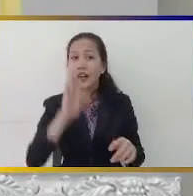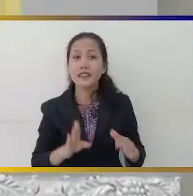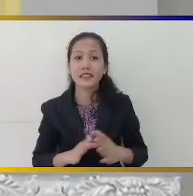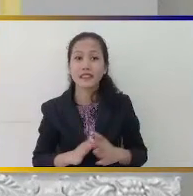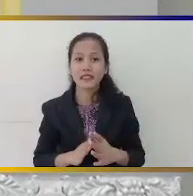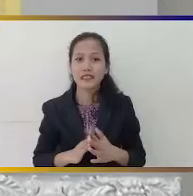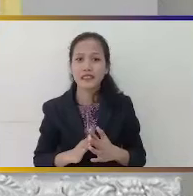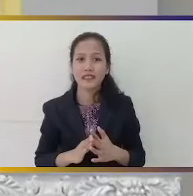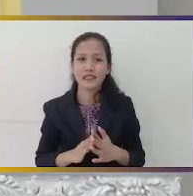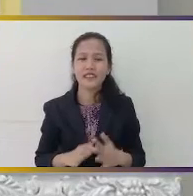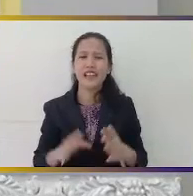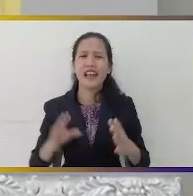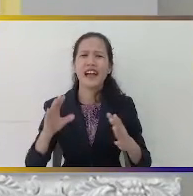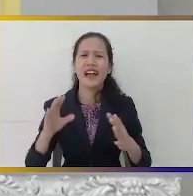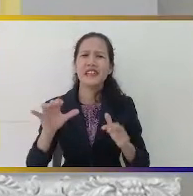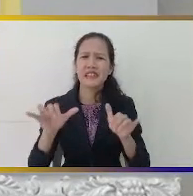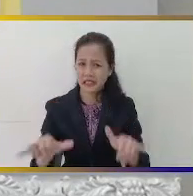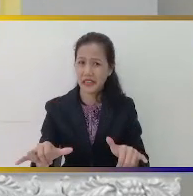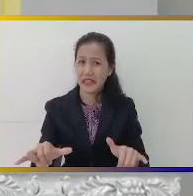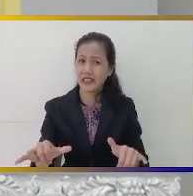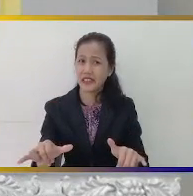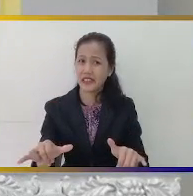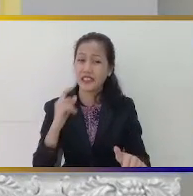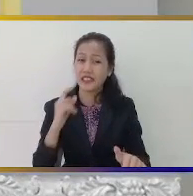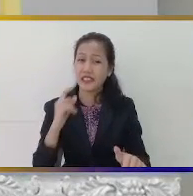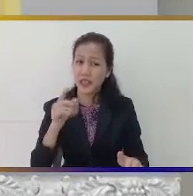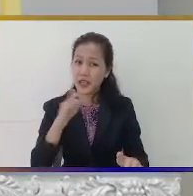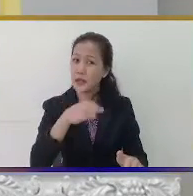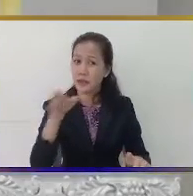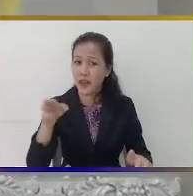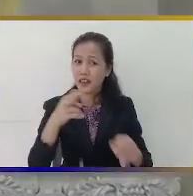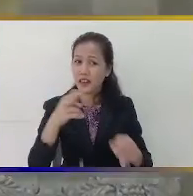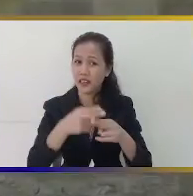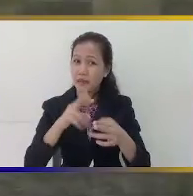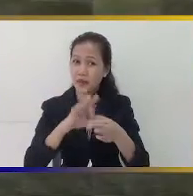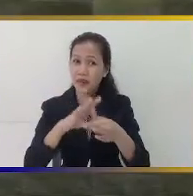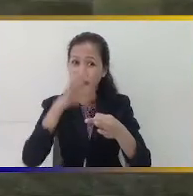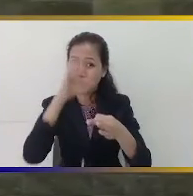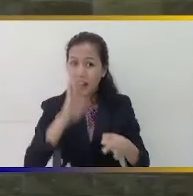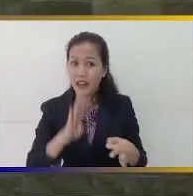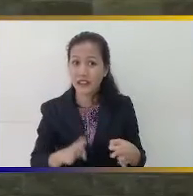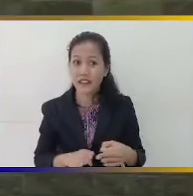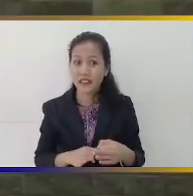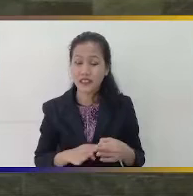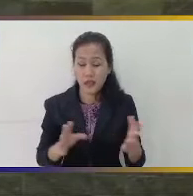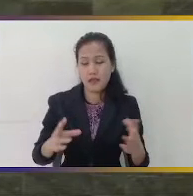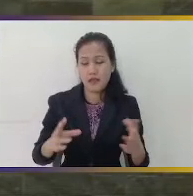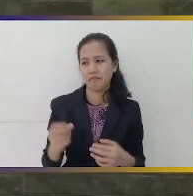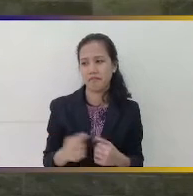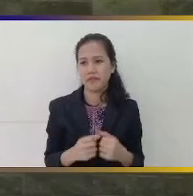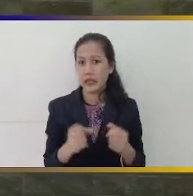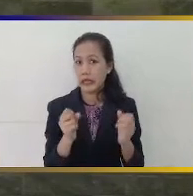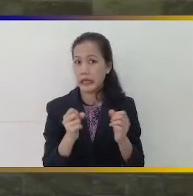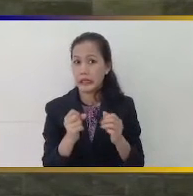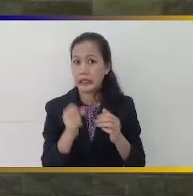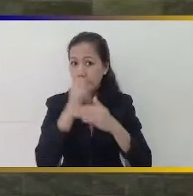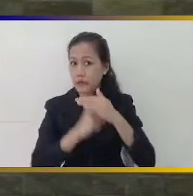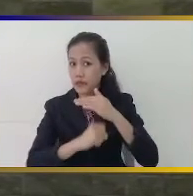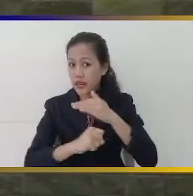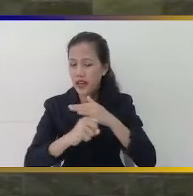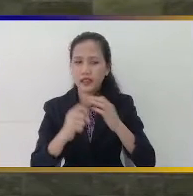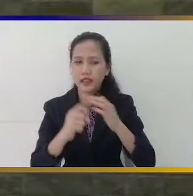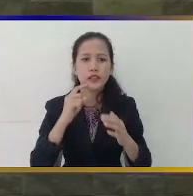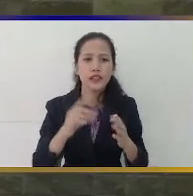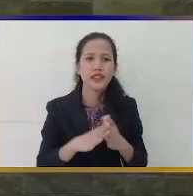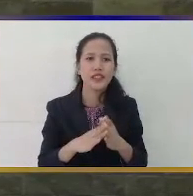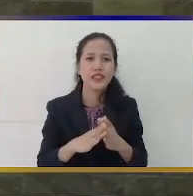See? Do you still mention ang pang... Alam nyo kung minsan, yung bang sabihin natin, salamat sa Panginoon, when you hear